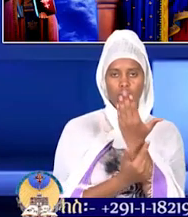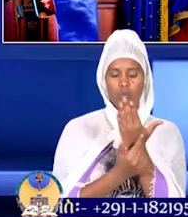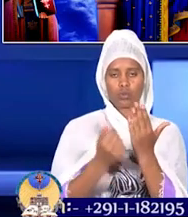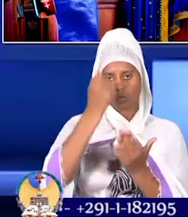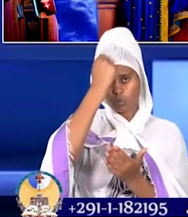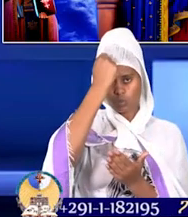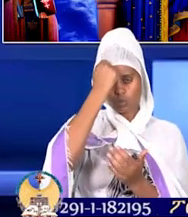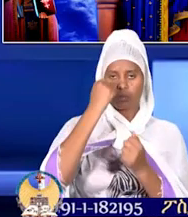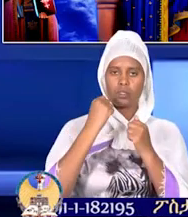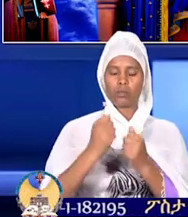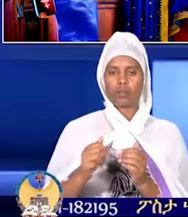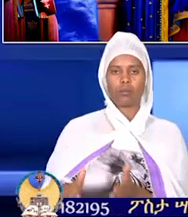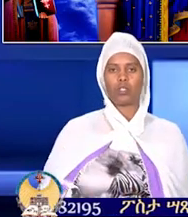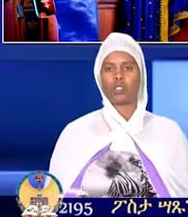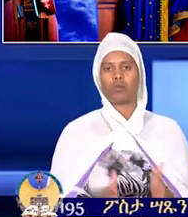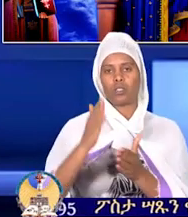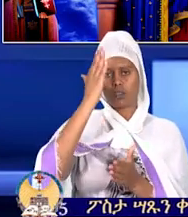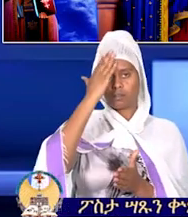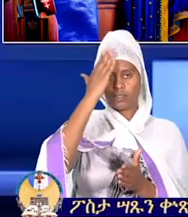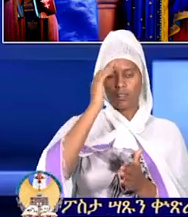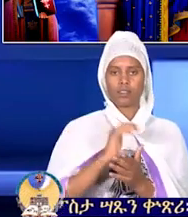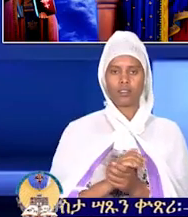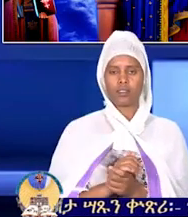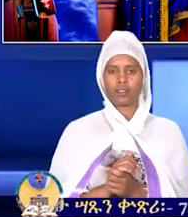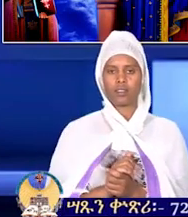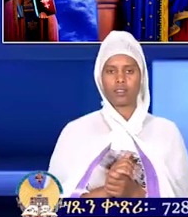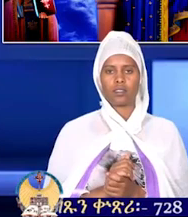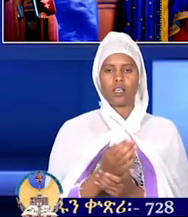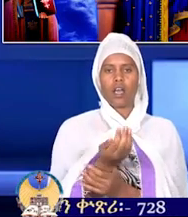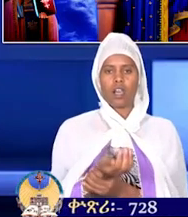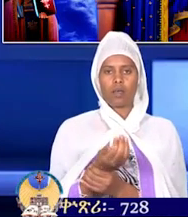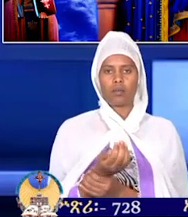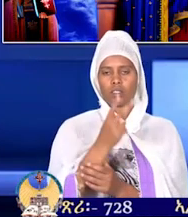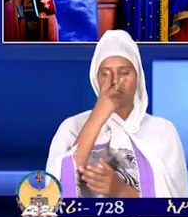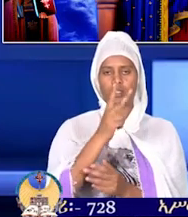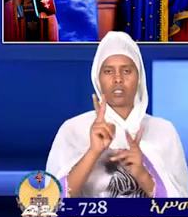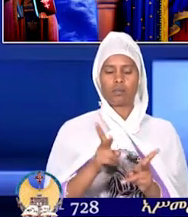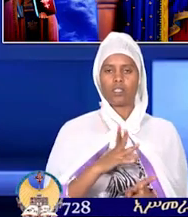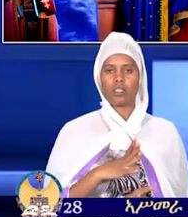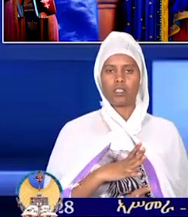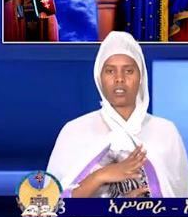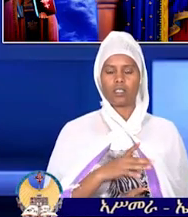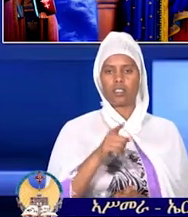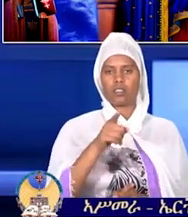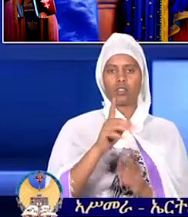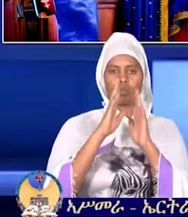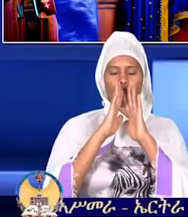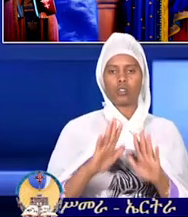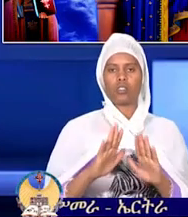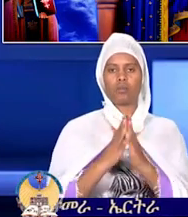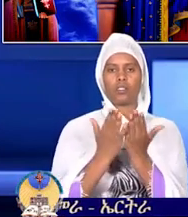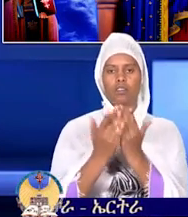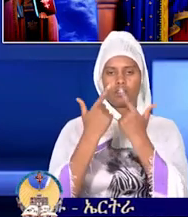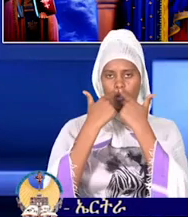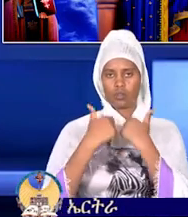حواريات أبو كلهم كن ذكرهمن مقدم كن فلتن أما لدنتهم كن محسنن كم زلنا